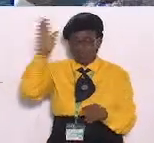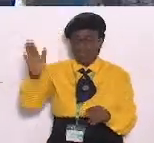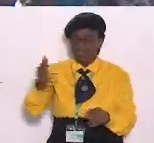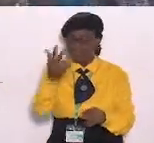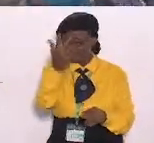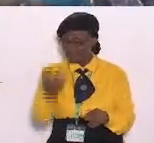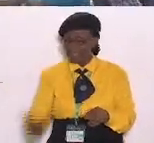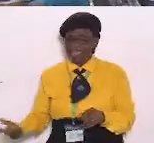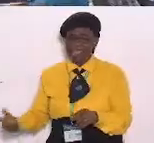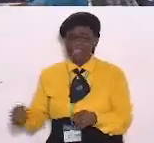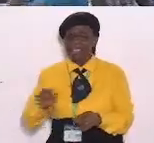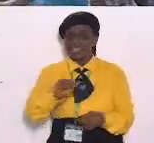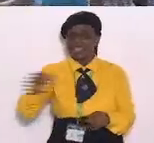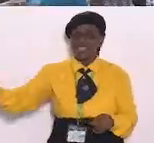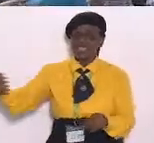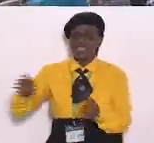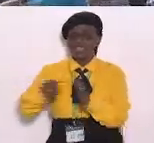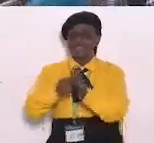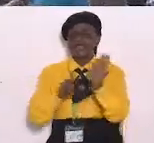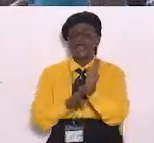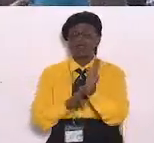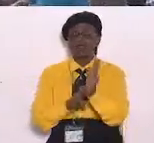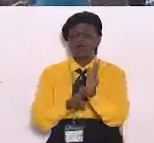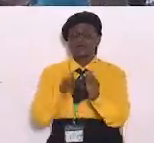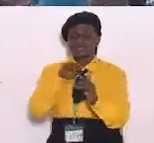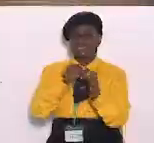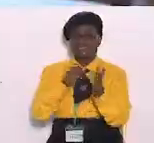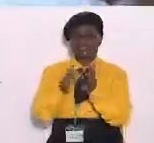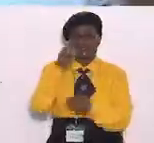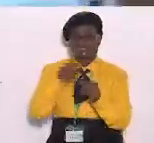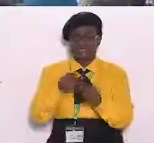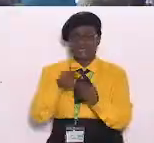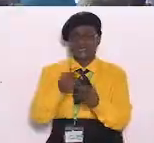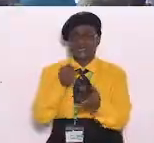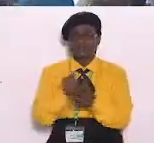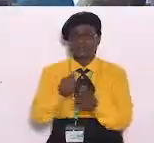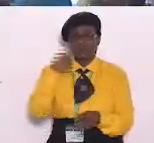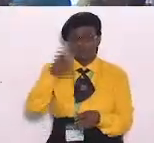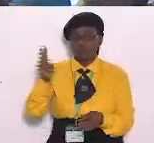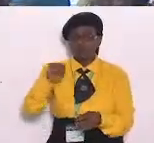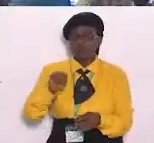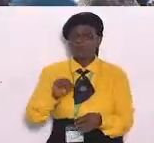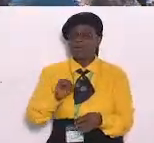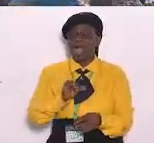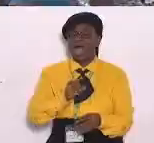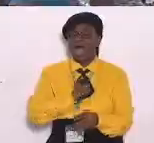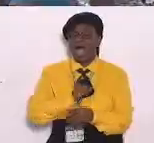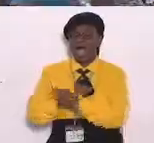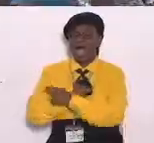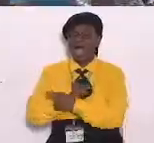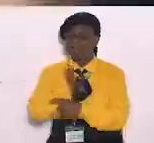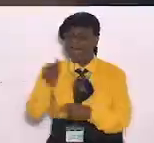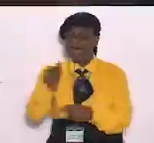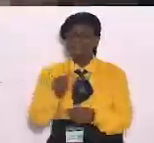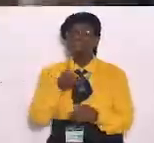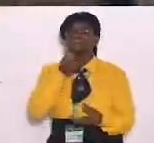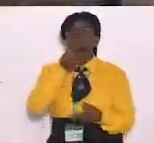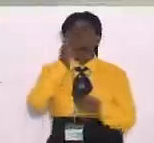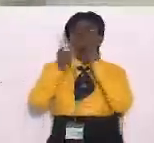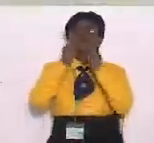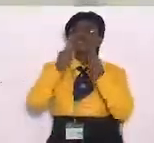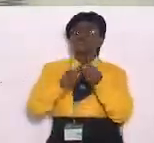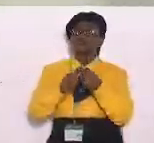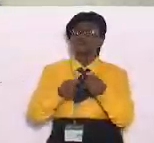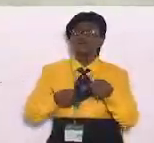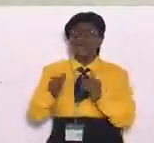de donnera un record qui à qui je parle ici que cette